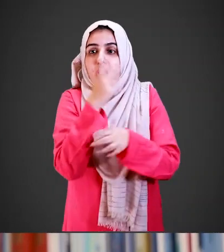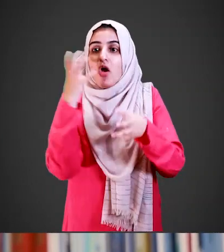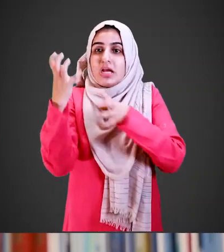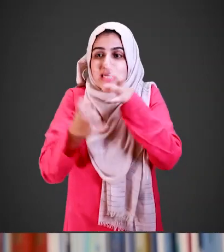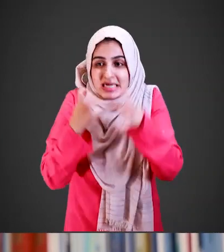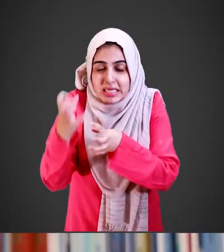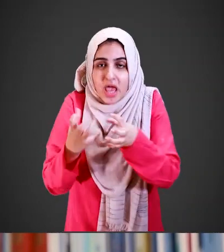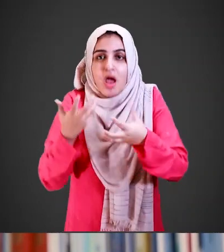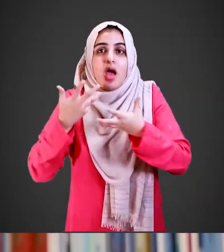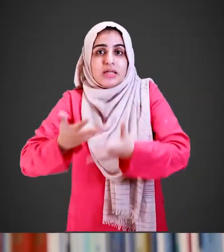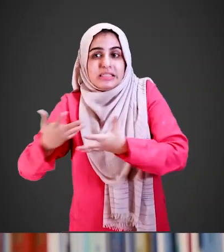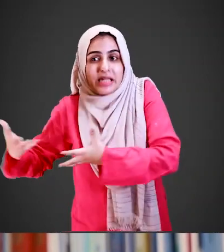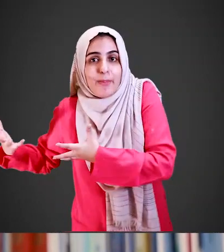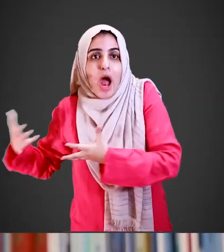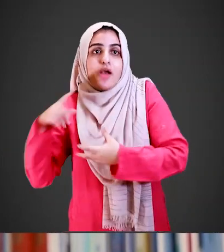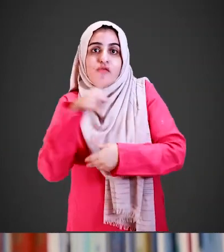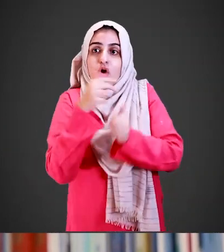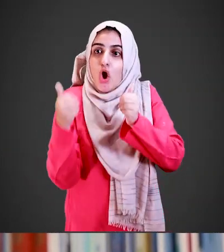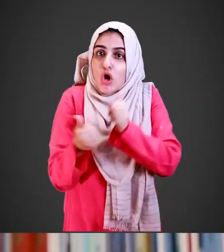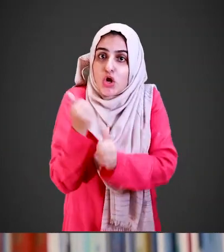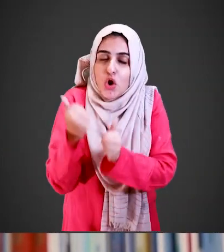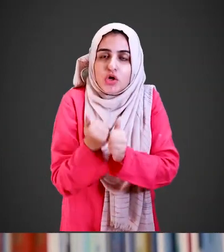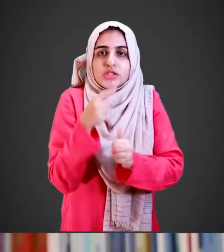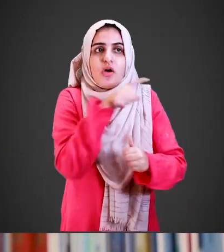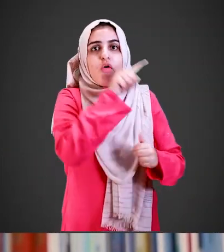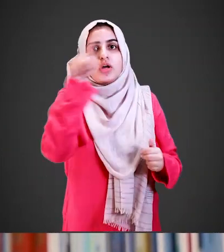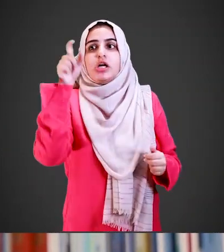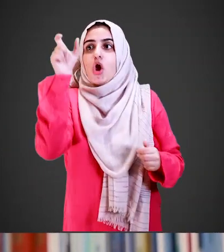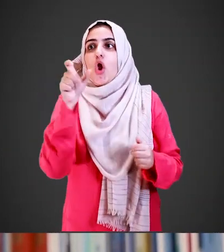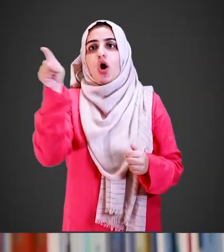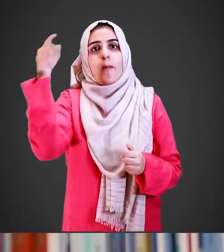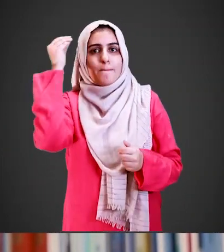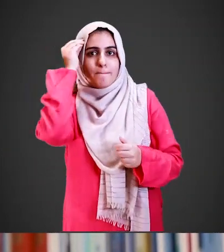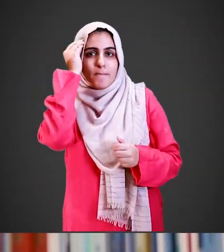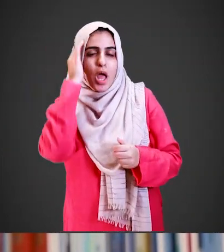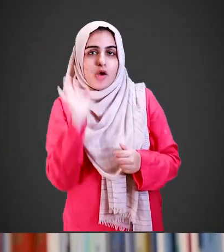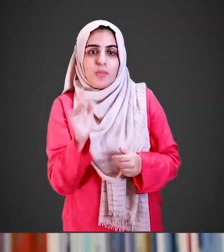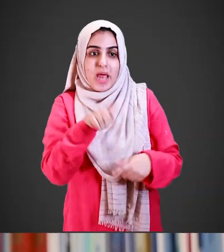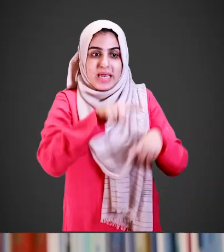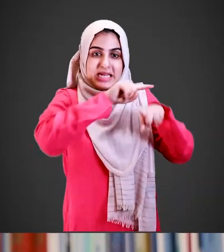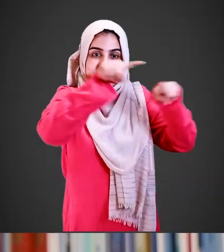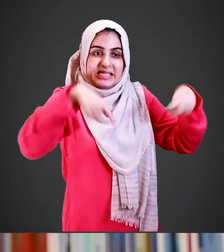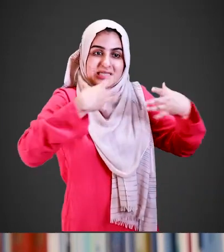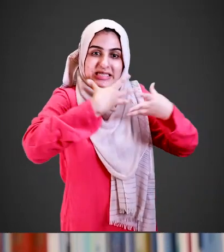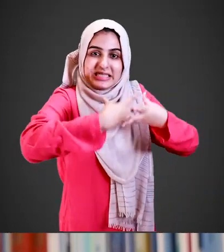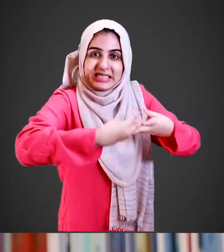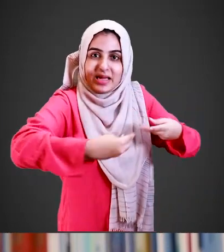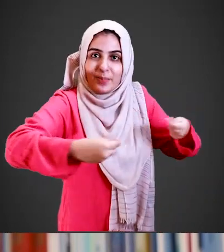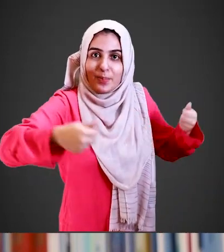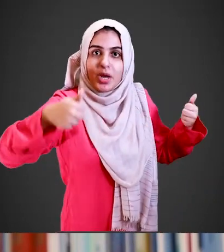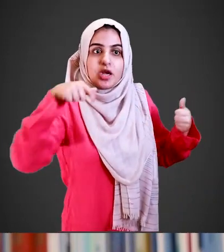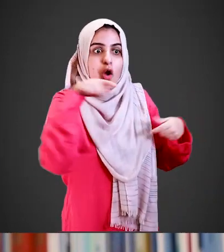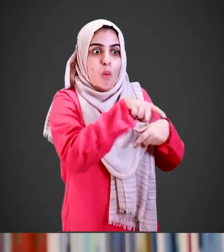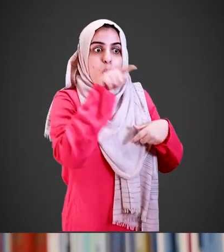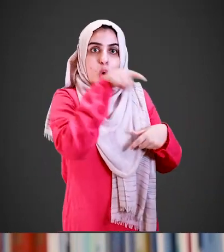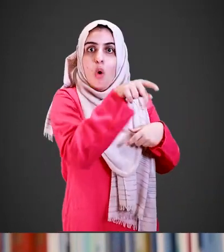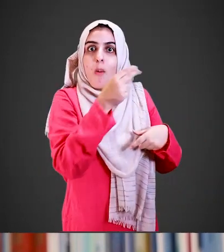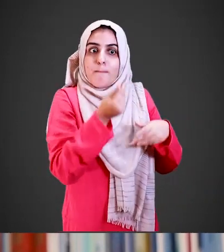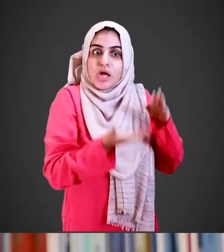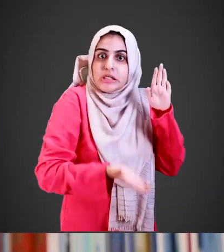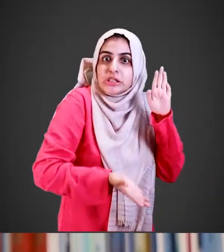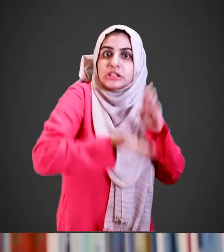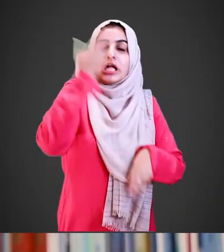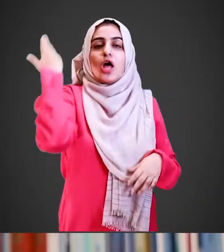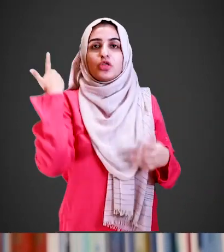ہیں، انگریڈینٹس ہیں، ان کو یوز کرتی ہے، تو اس کو پتہ ہوگا کہ فلاں جگہ پہ اب زمین ہے، جیسے اس جگہ کی قدر بڑھ گئی ہے،